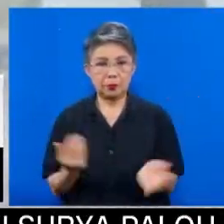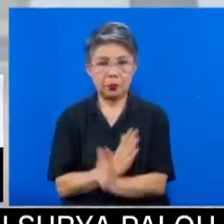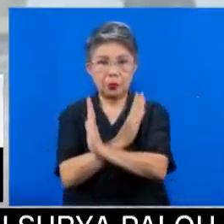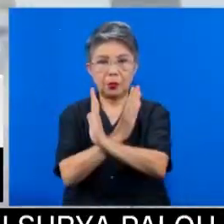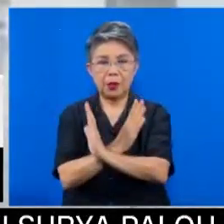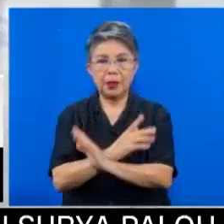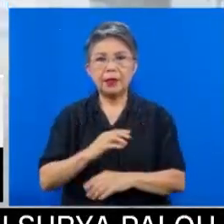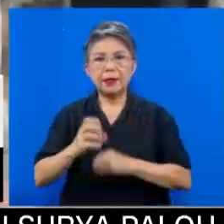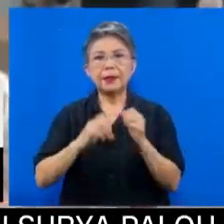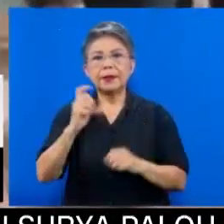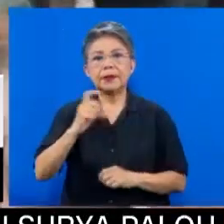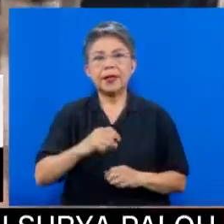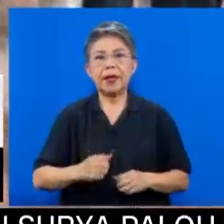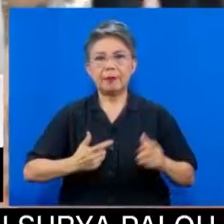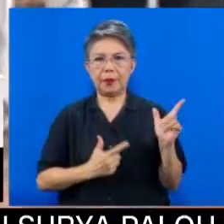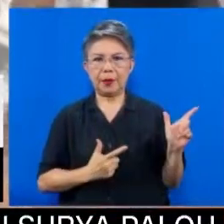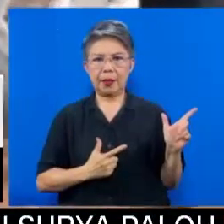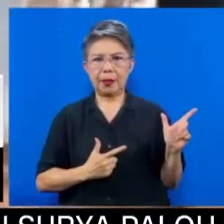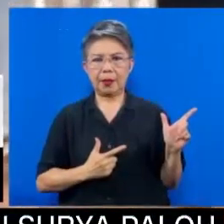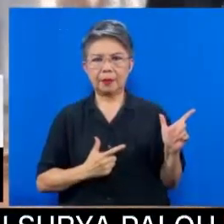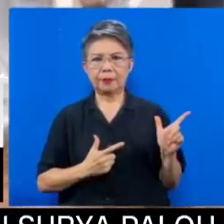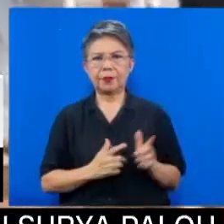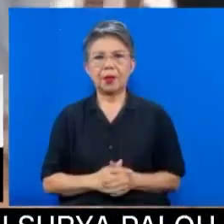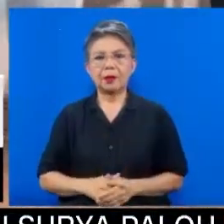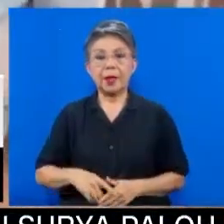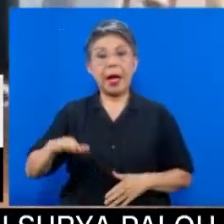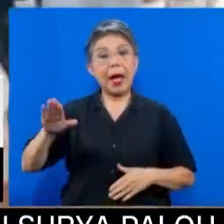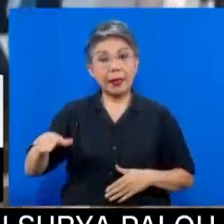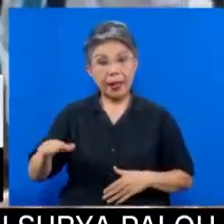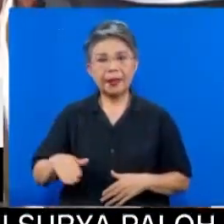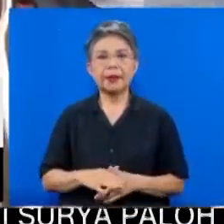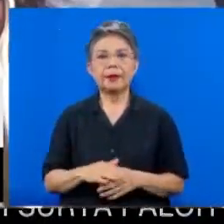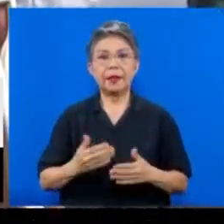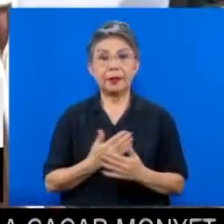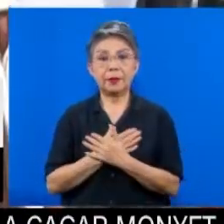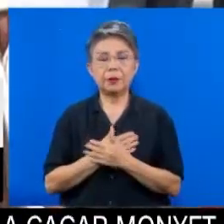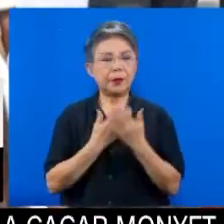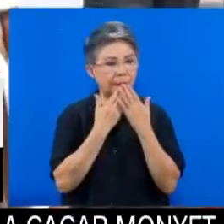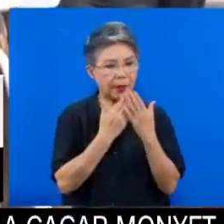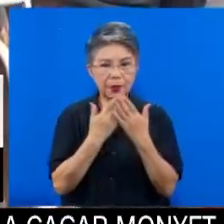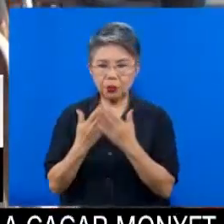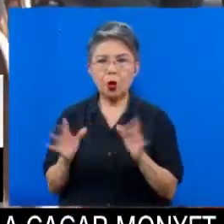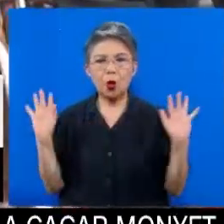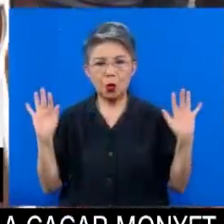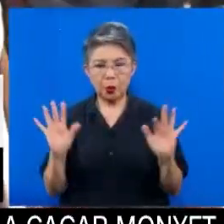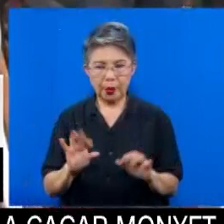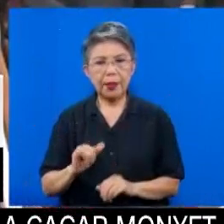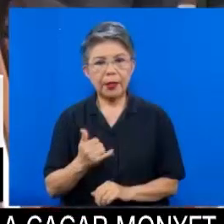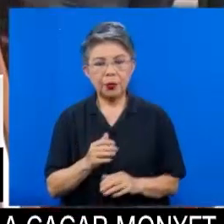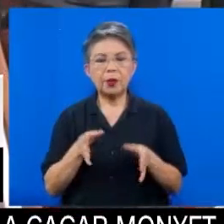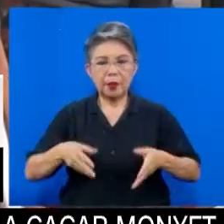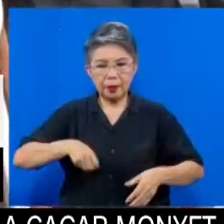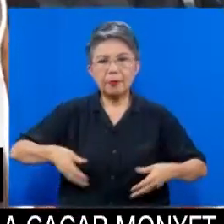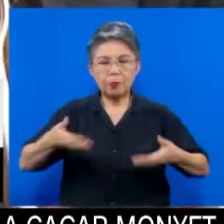secara militer. Dalam sambutannya, Emil Dardak selaku putra almarhum mengucapkan terima kasih kepada para pelayat yang hadir dan